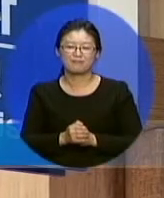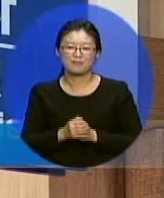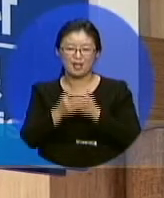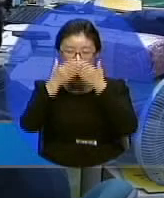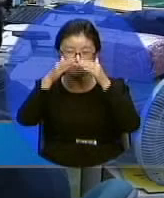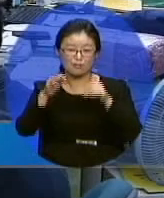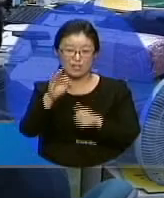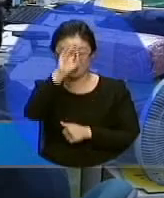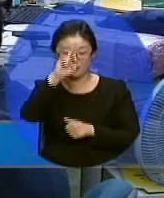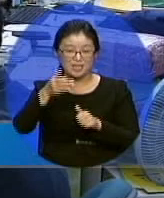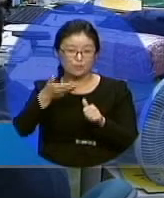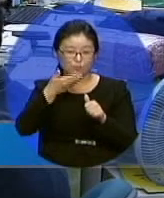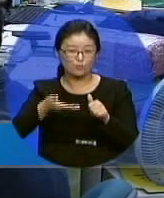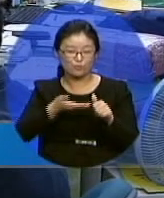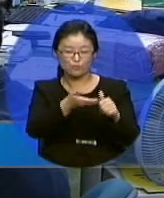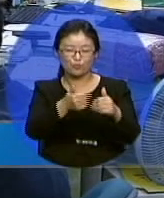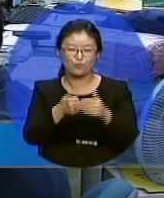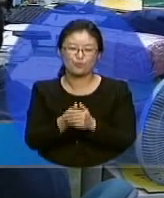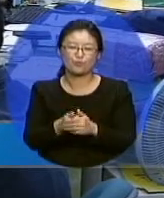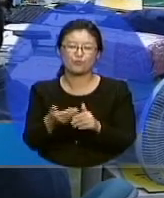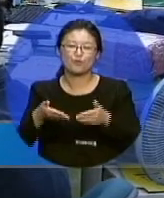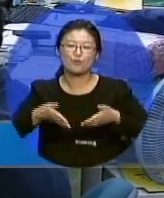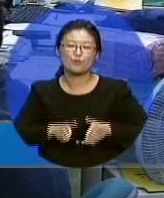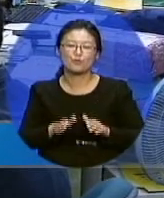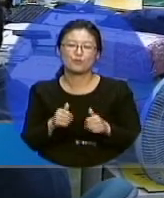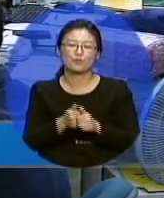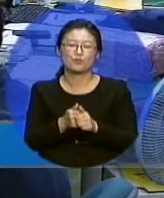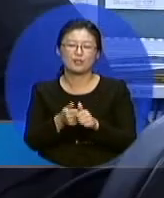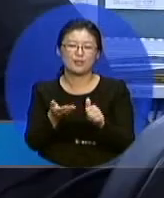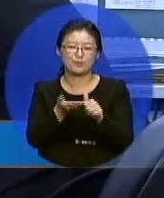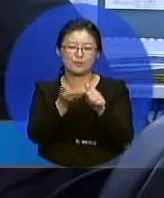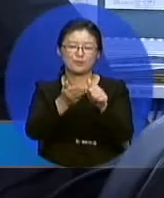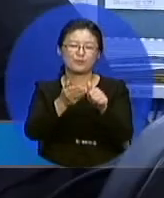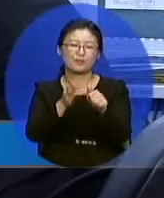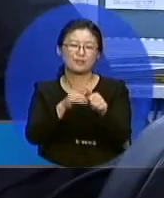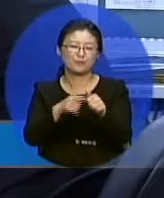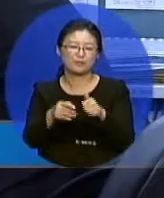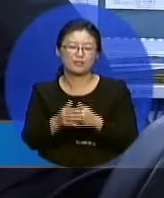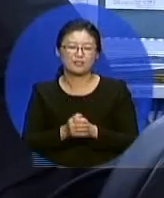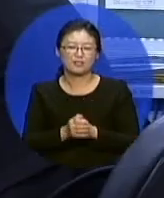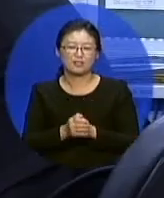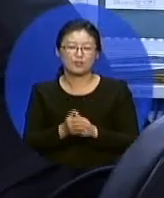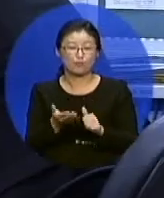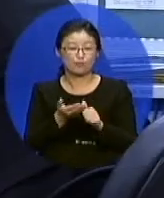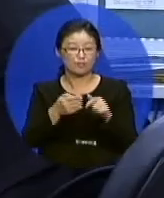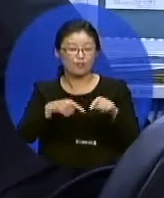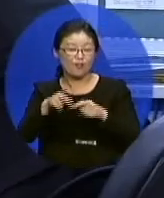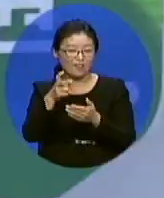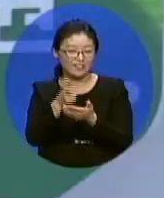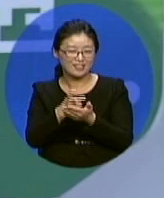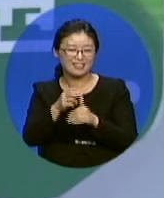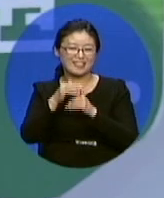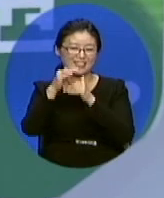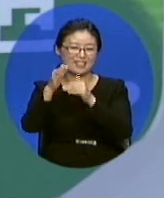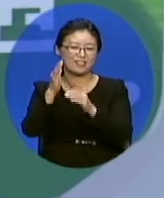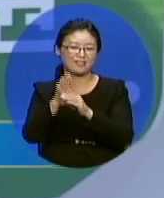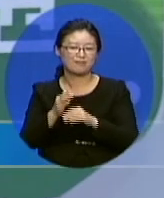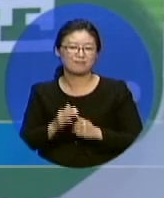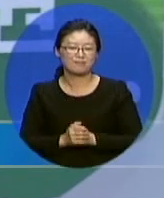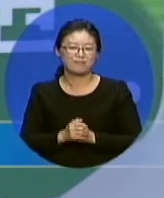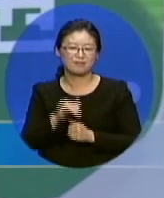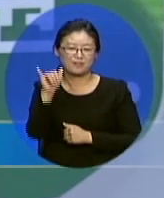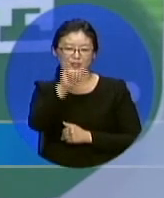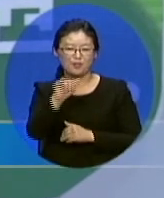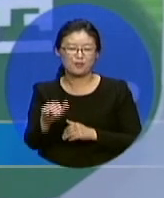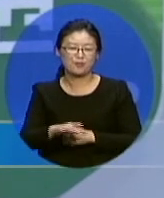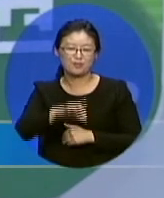확대하고 출산과 보육 인프라를 확충해 타 시도와 차별화된 출산과 육아 정책을 시행하고 있기 때문입니다. 전국